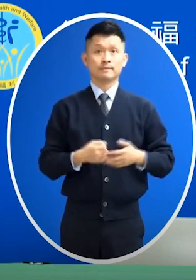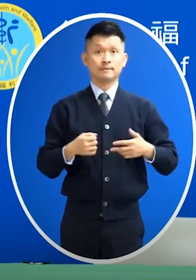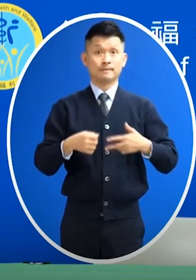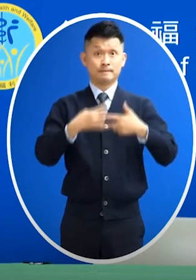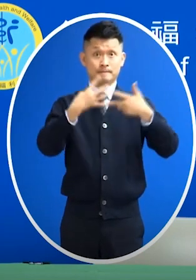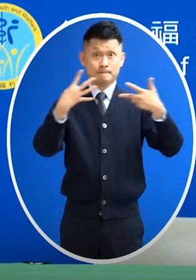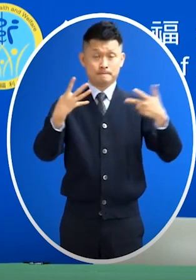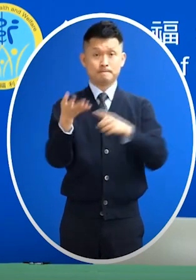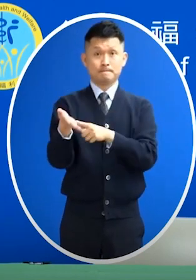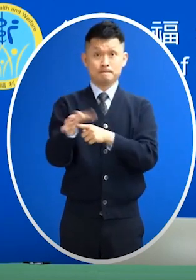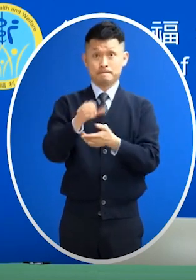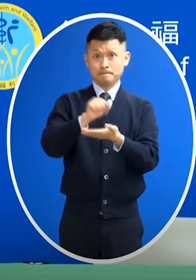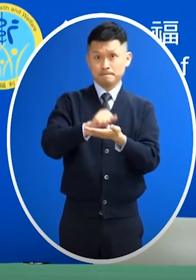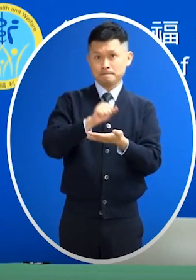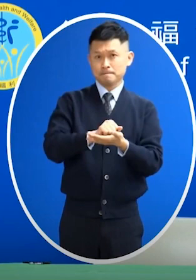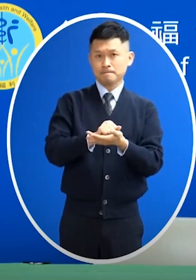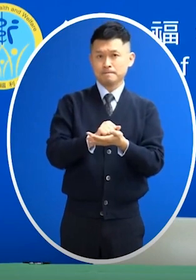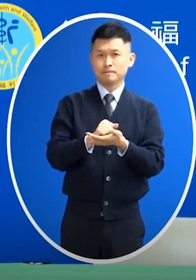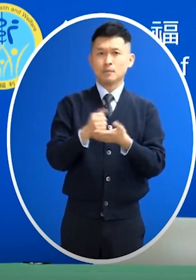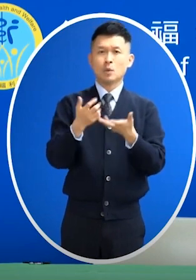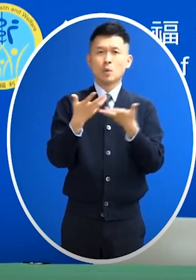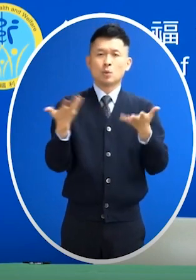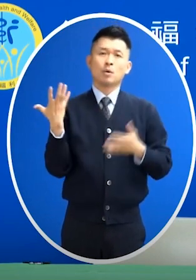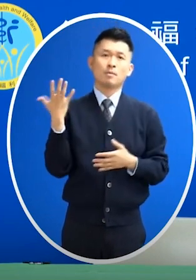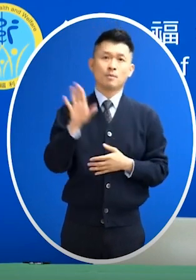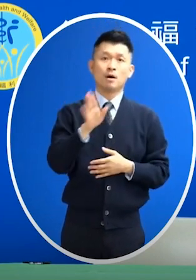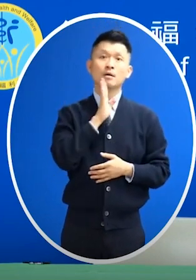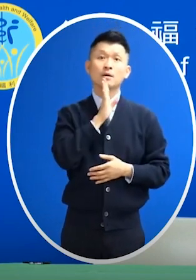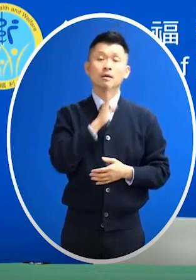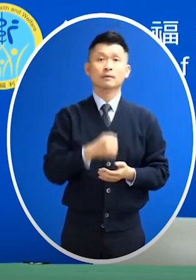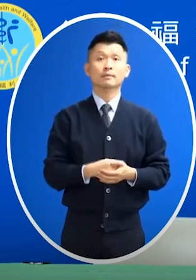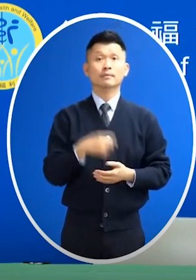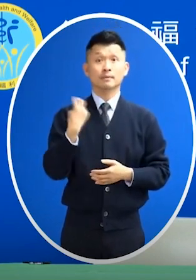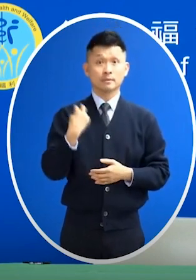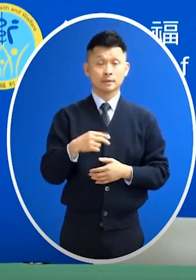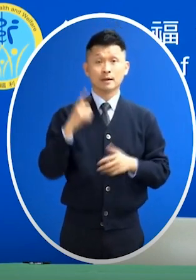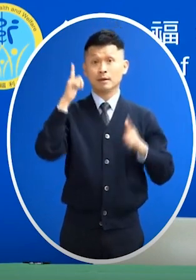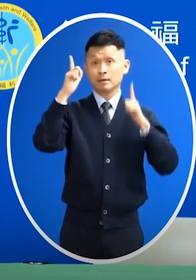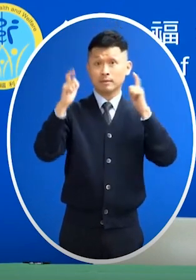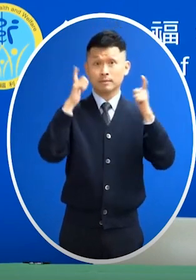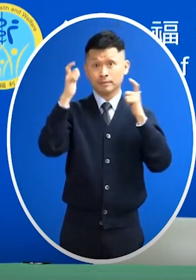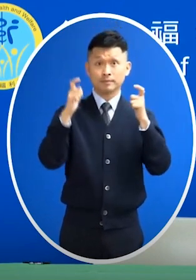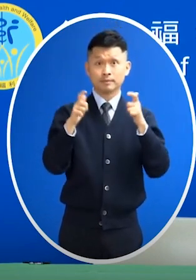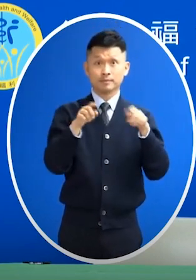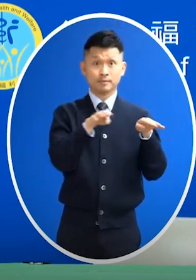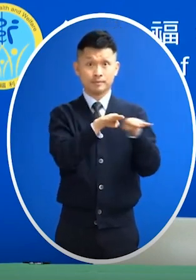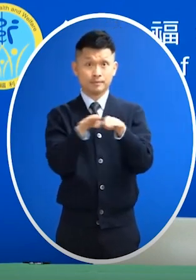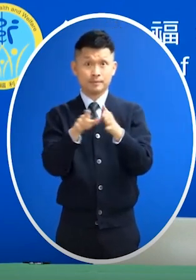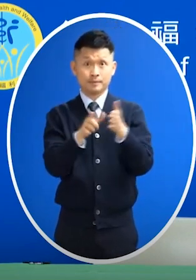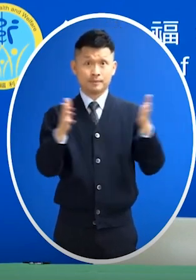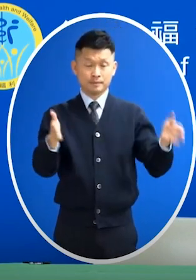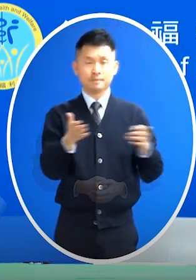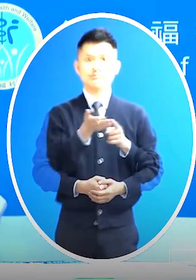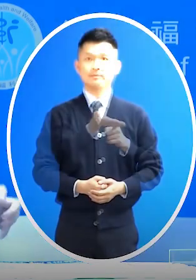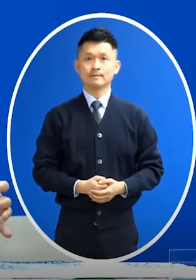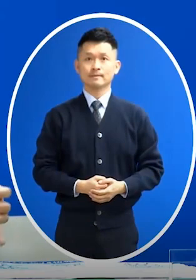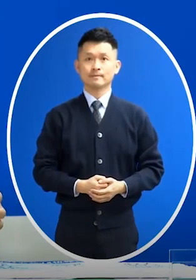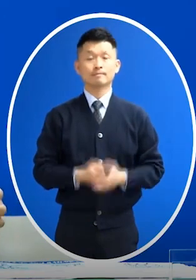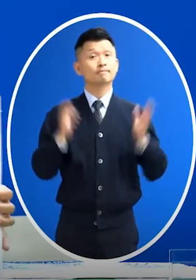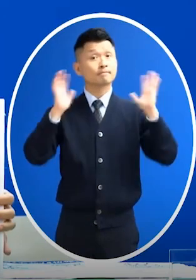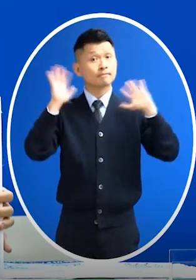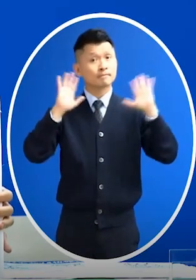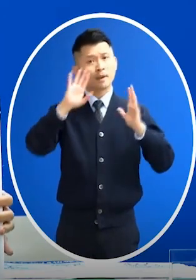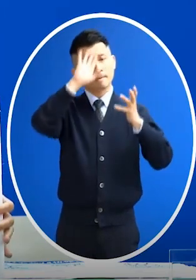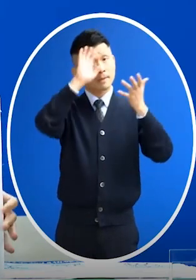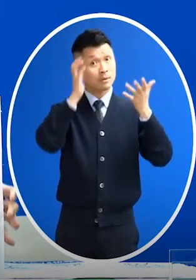亡个案数也都会比较高一点。那另外还有一些可能是在过年期间，发生死亡，那现在的一个补报。 儿童